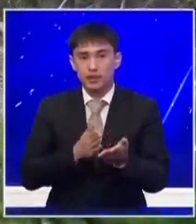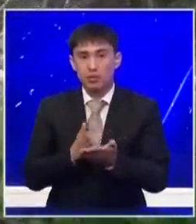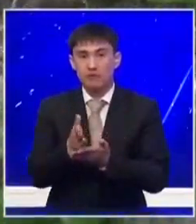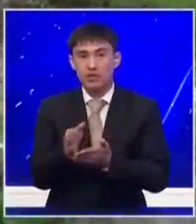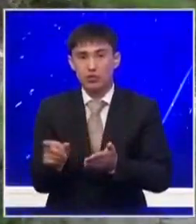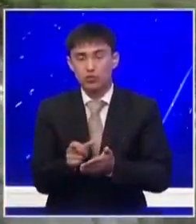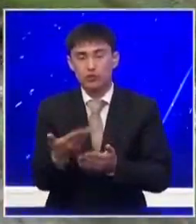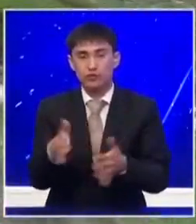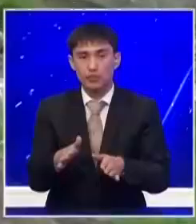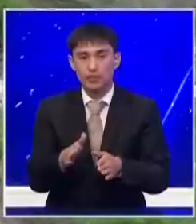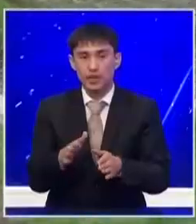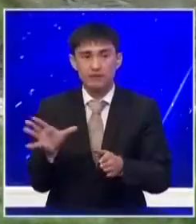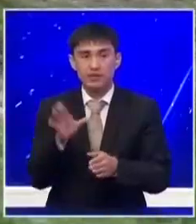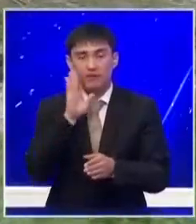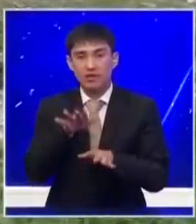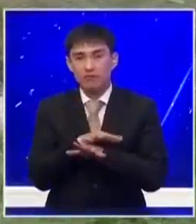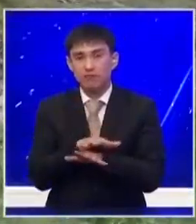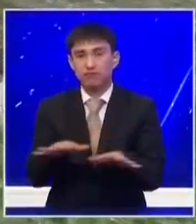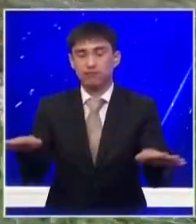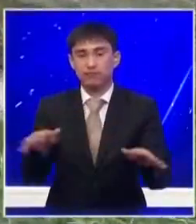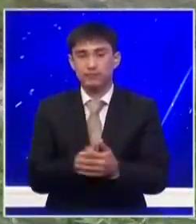русла. Вся вода выходит на дорогу.